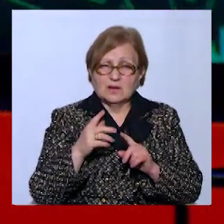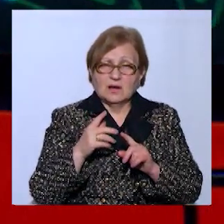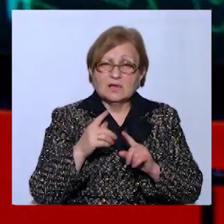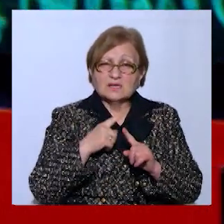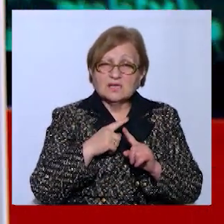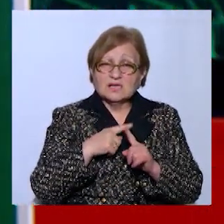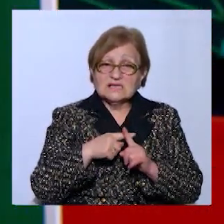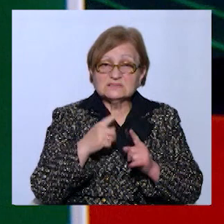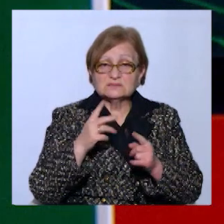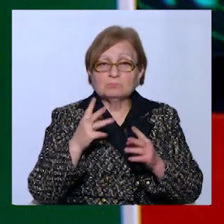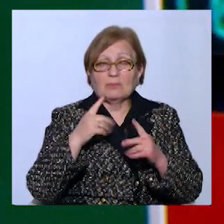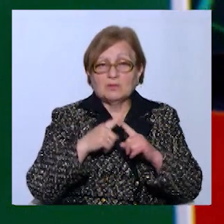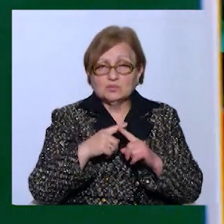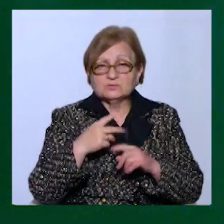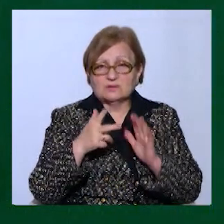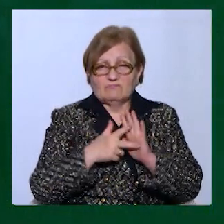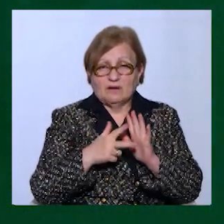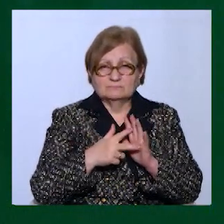8. თუ